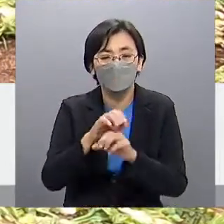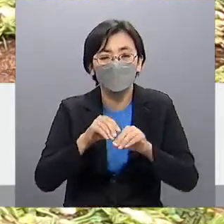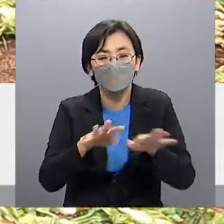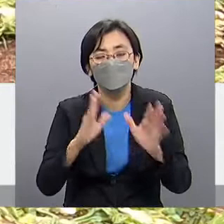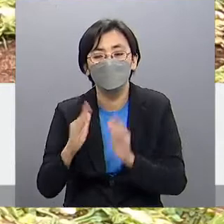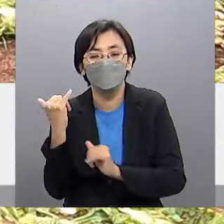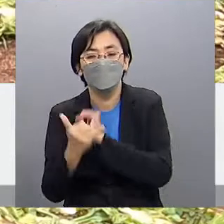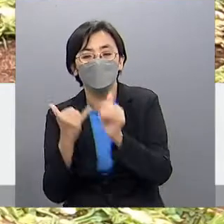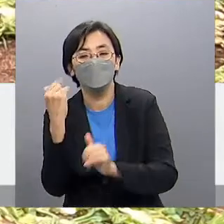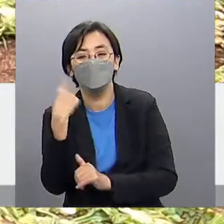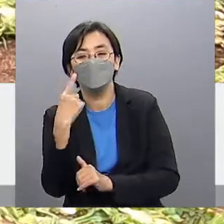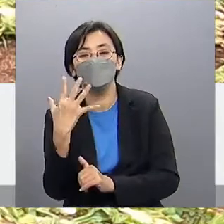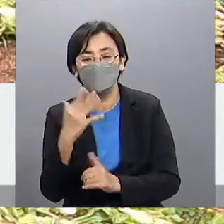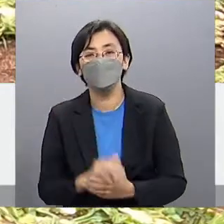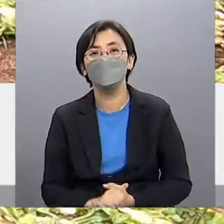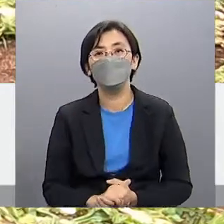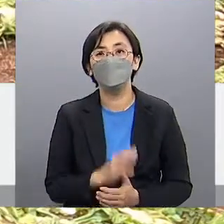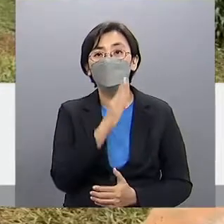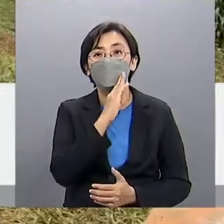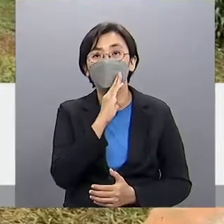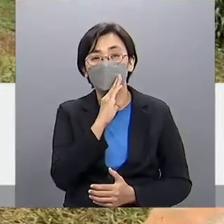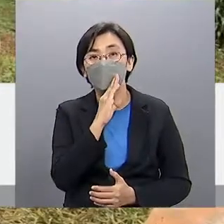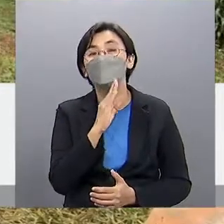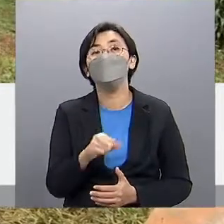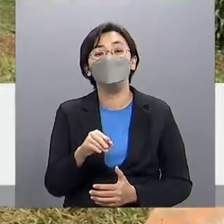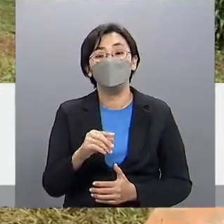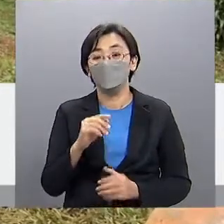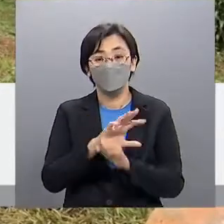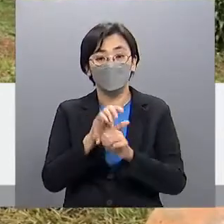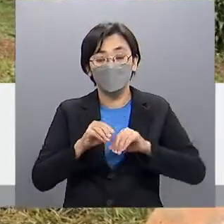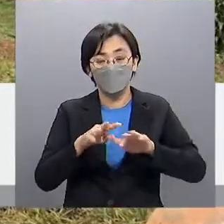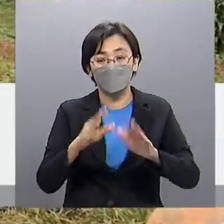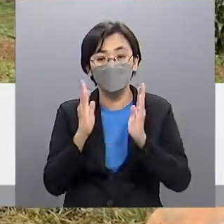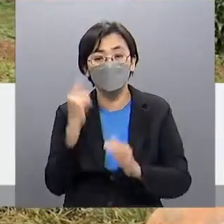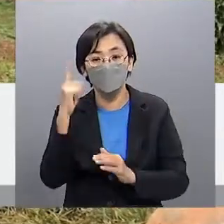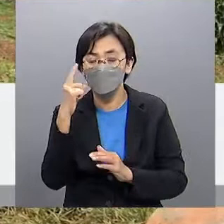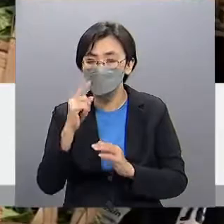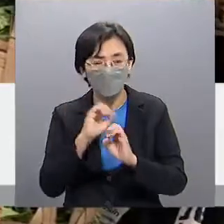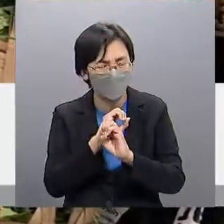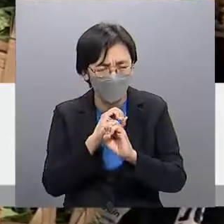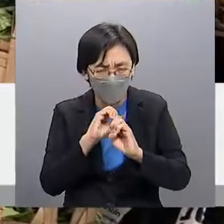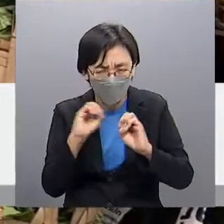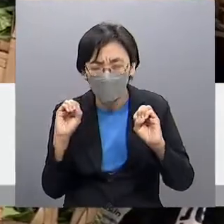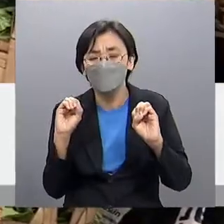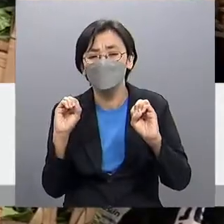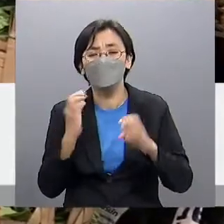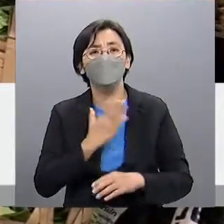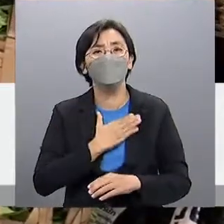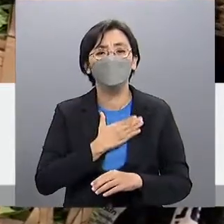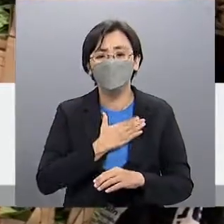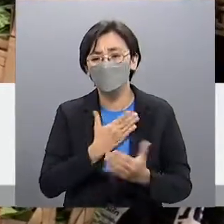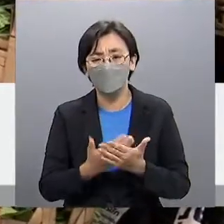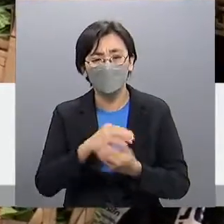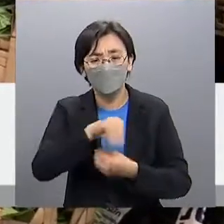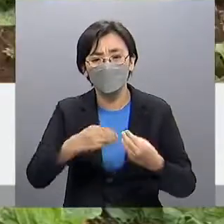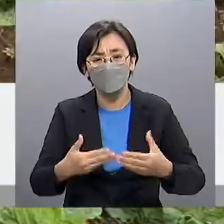แต่มีโควิดเนี่ยครับนักท่องเที่ยวไม่มีครับขาดนักท่องเที่ยวขาดรายได้เราก็ต้องคือเดิมทีก็เป็นปลูกผักคว